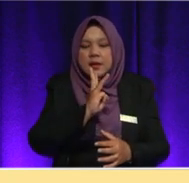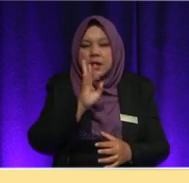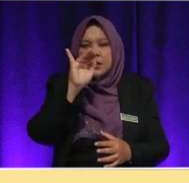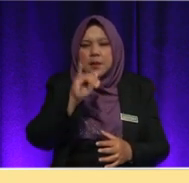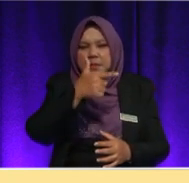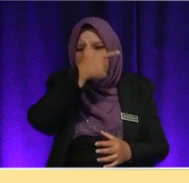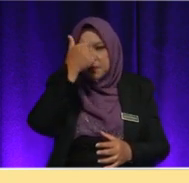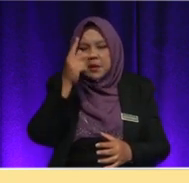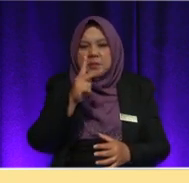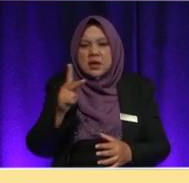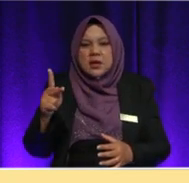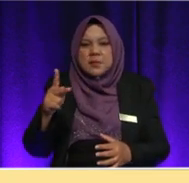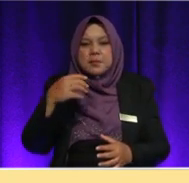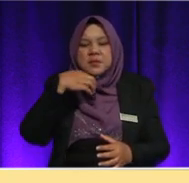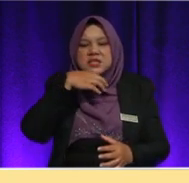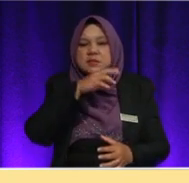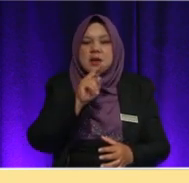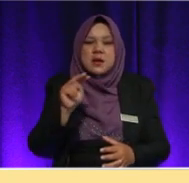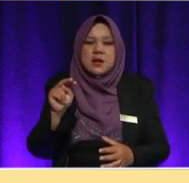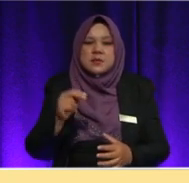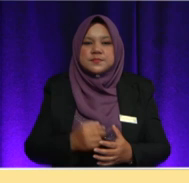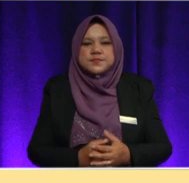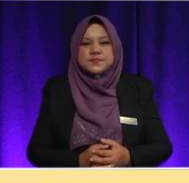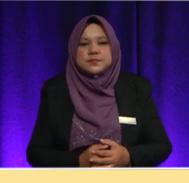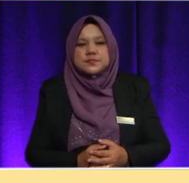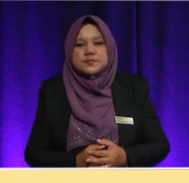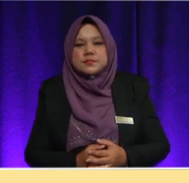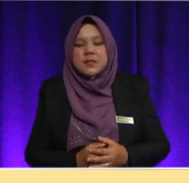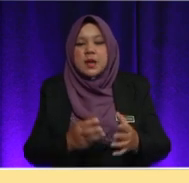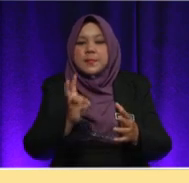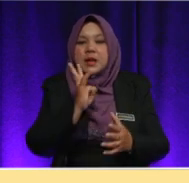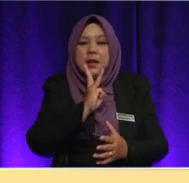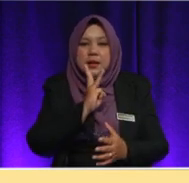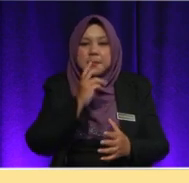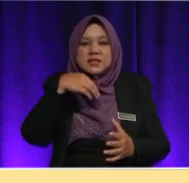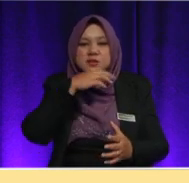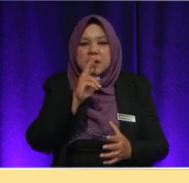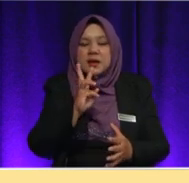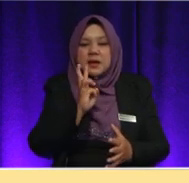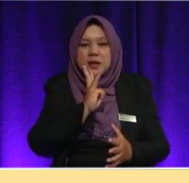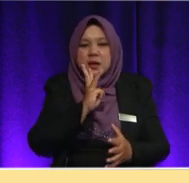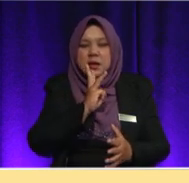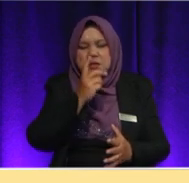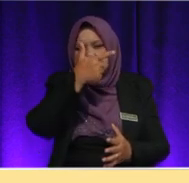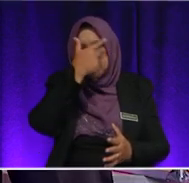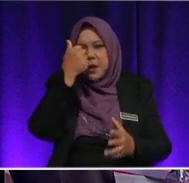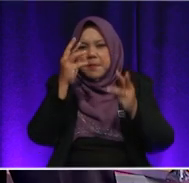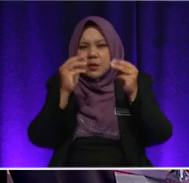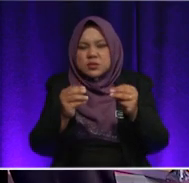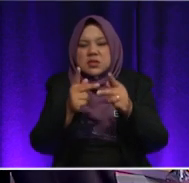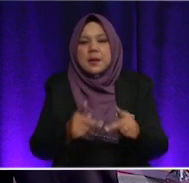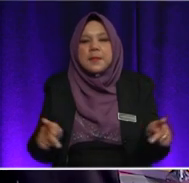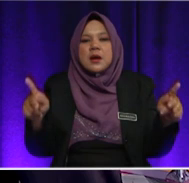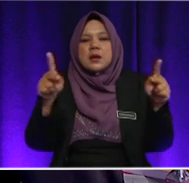menyebabkan berlakunya pencemaran Oke pencemaran kepada sumber air Itulah sebab manusia turun memerlukan sumber air